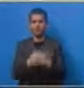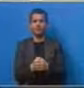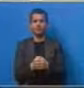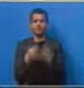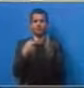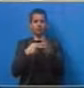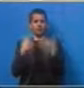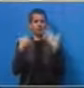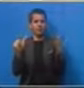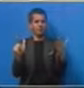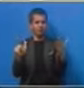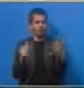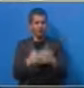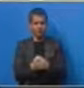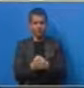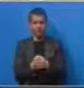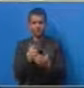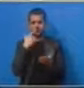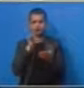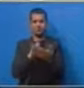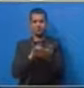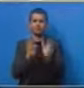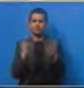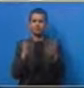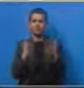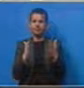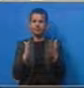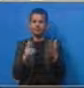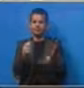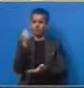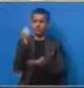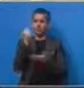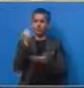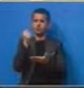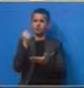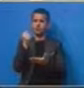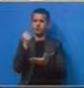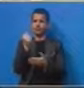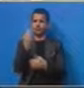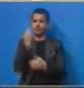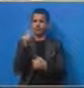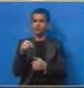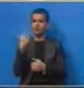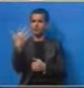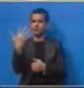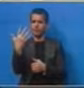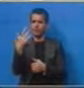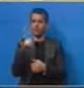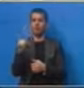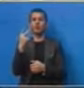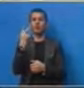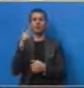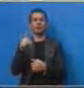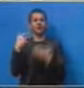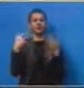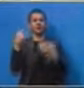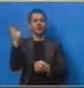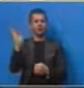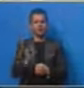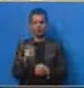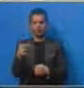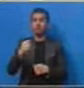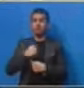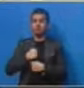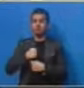e 2017, mesatarisht të mbetet buxheti rreth 2.5 dhe në 2.7% për Forcën e